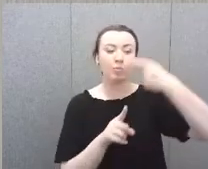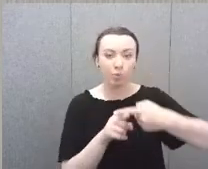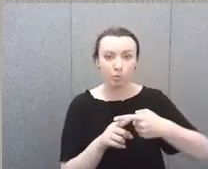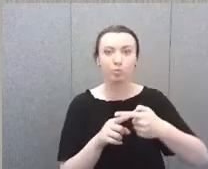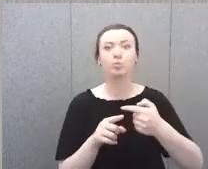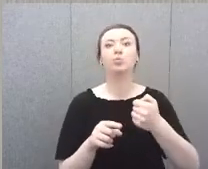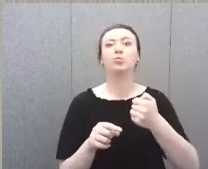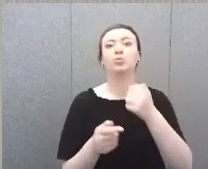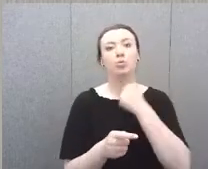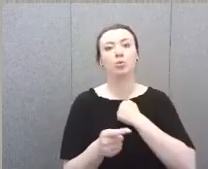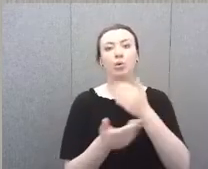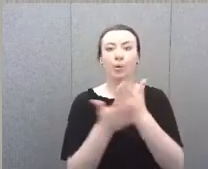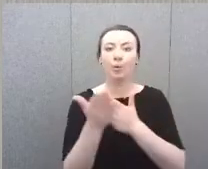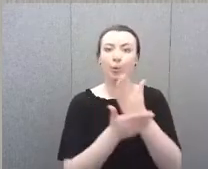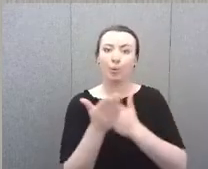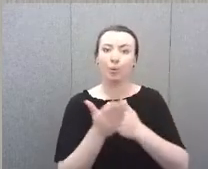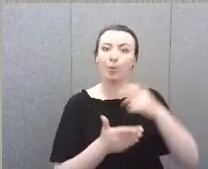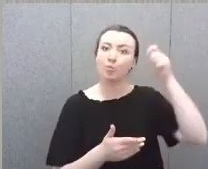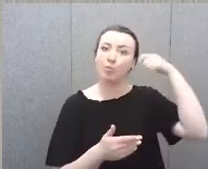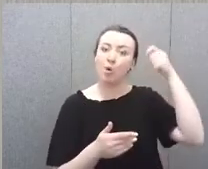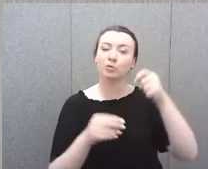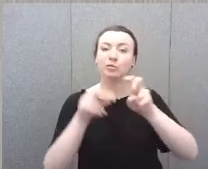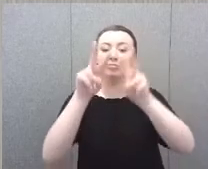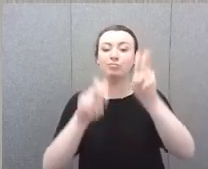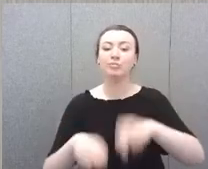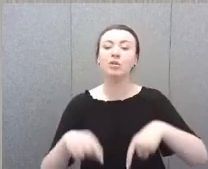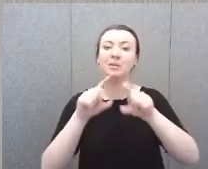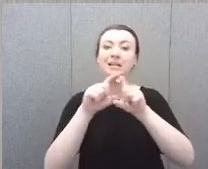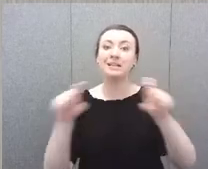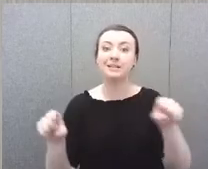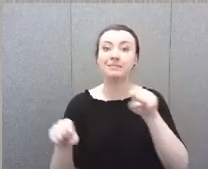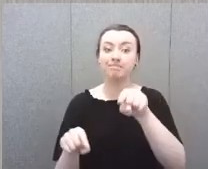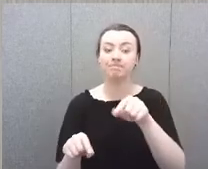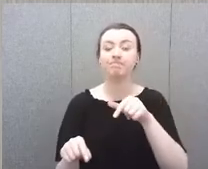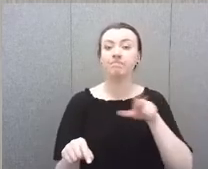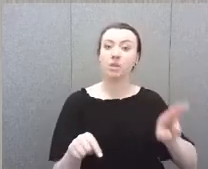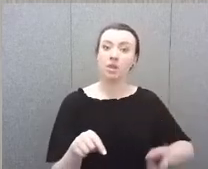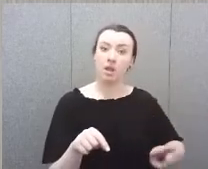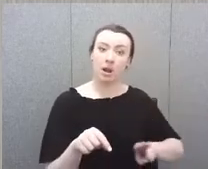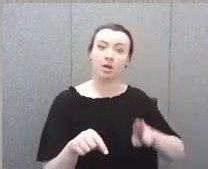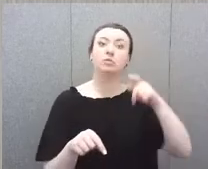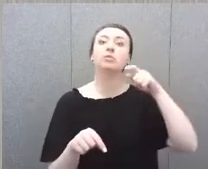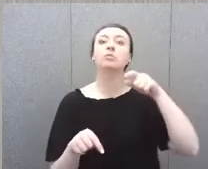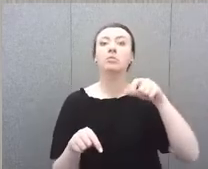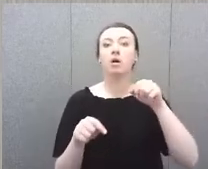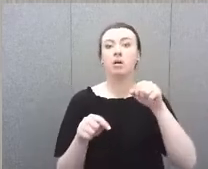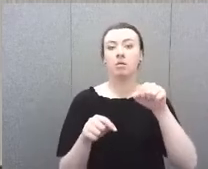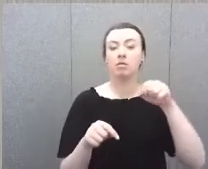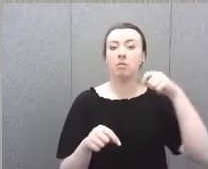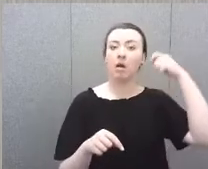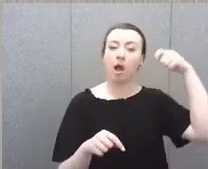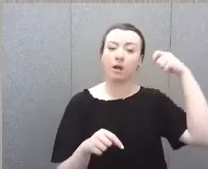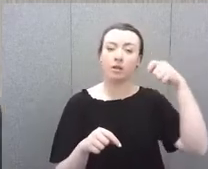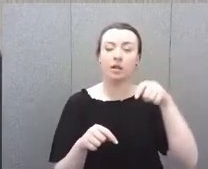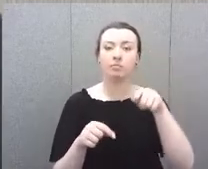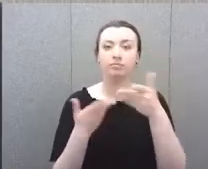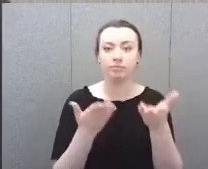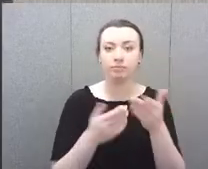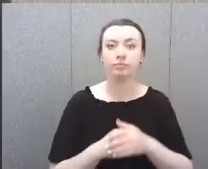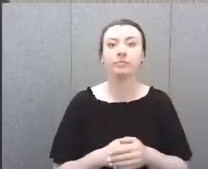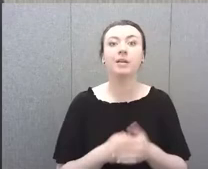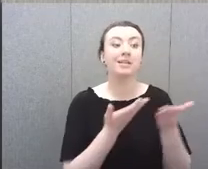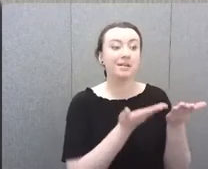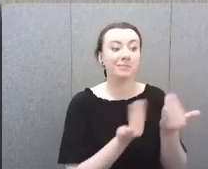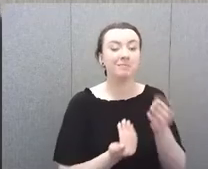государство благосостояния и социальная политика постсоветских государств. С 2011 года Татьяна участвует